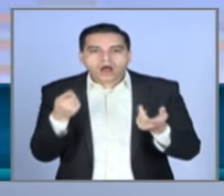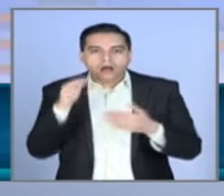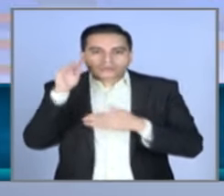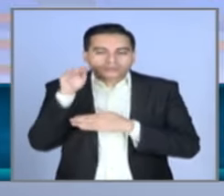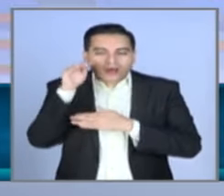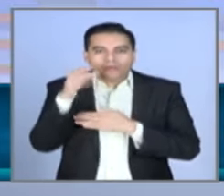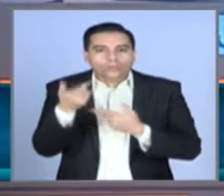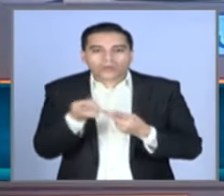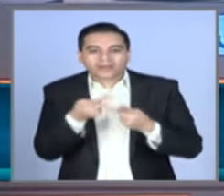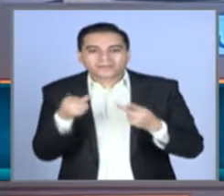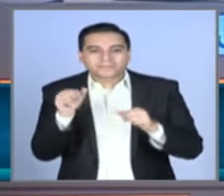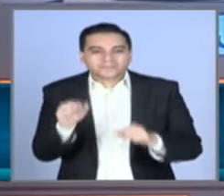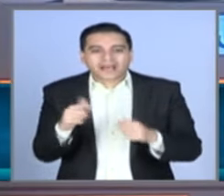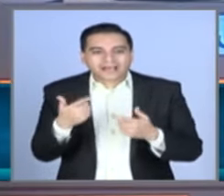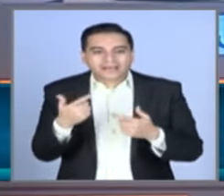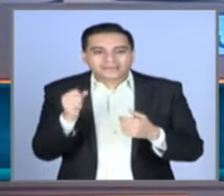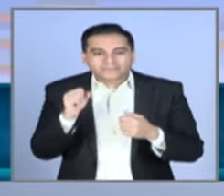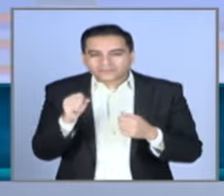بلال إجابتك. طفيليات.